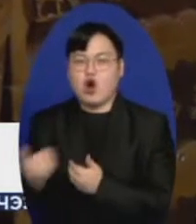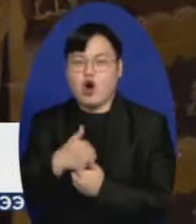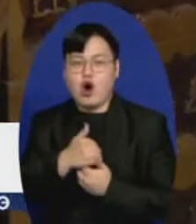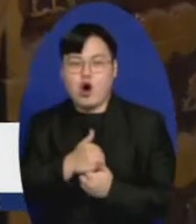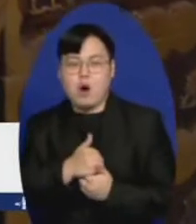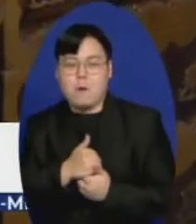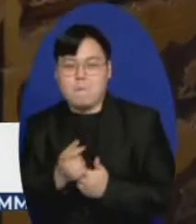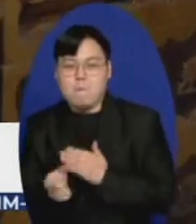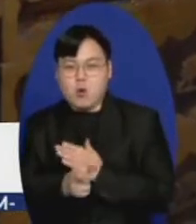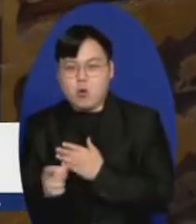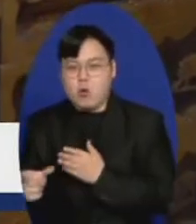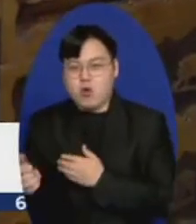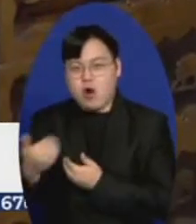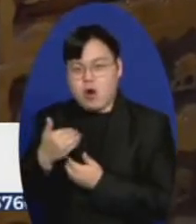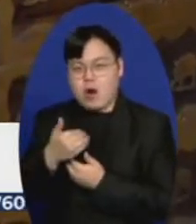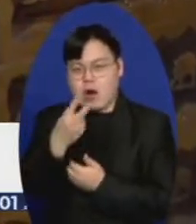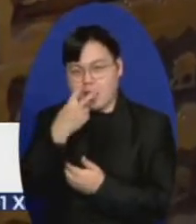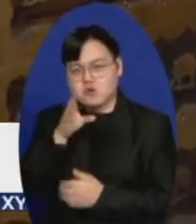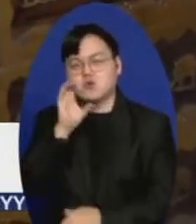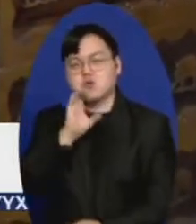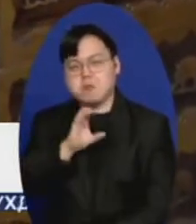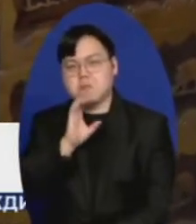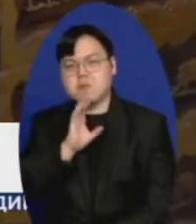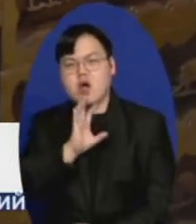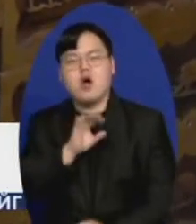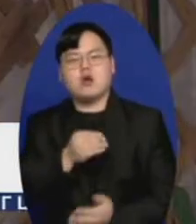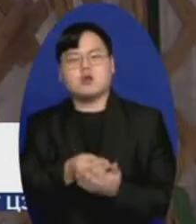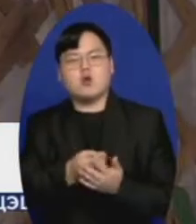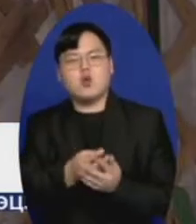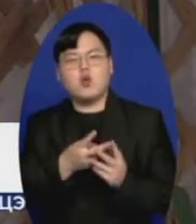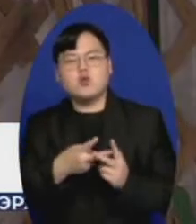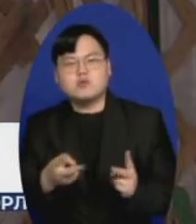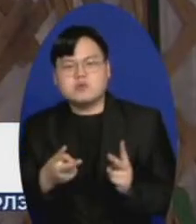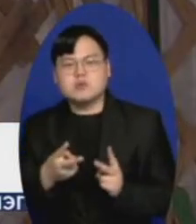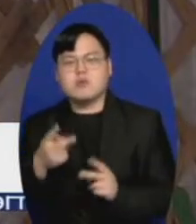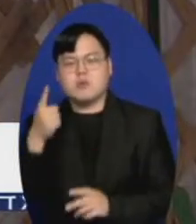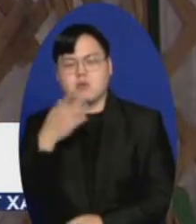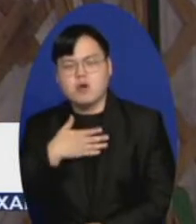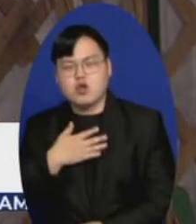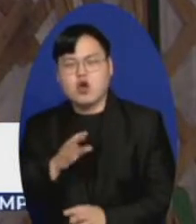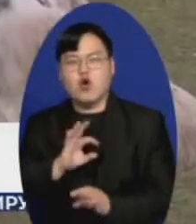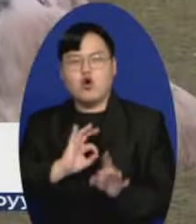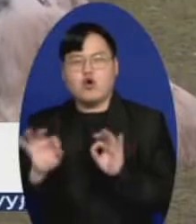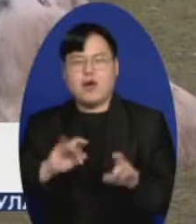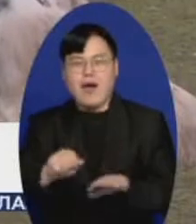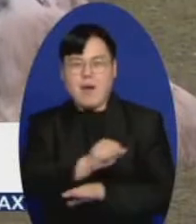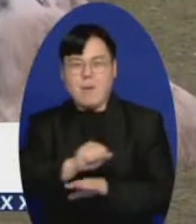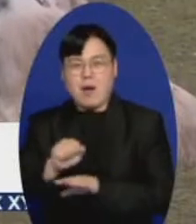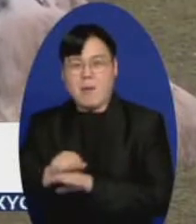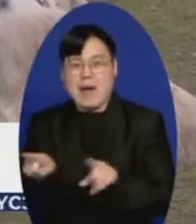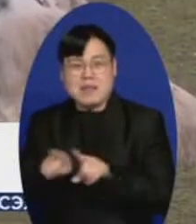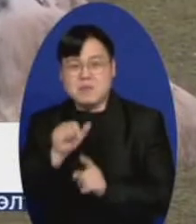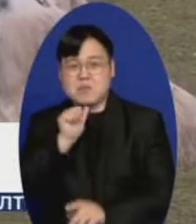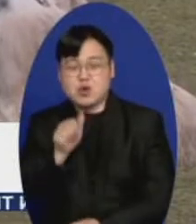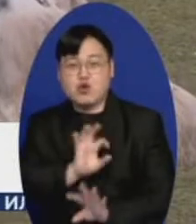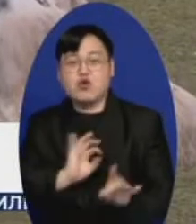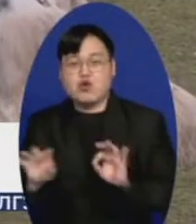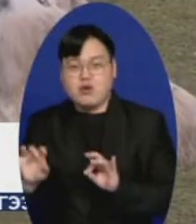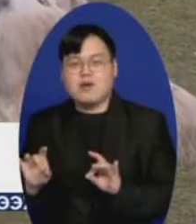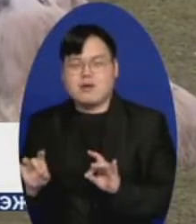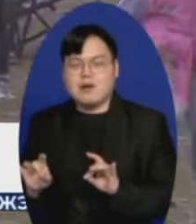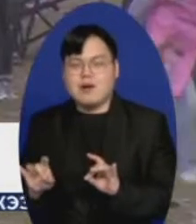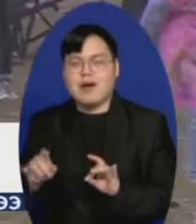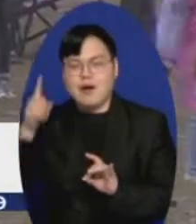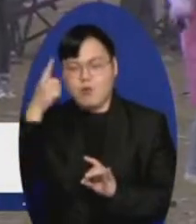байна. Олон ястны үлгийн нутаг Монголд соёлын харилцан адилгүй өвөрмөц уламжлал нутаг бүрт байдаг. Дотоод нь олон